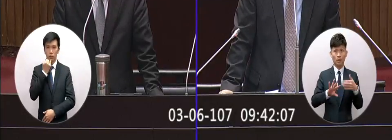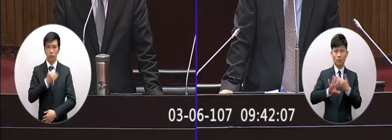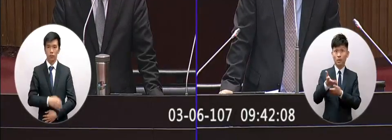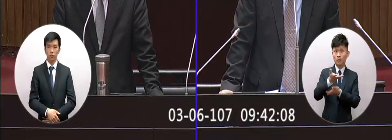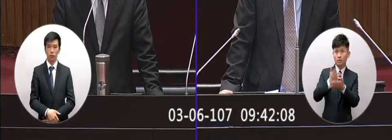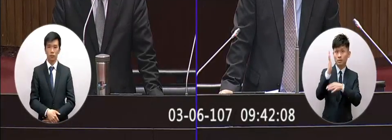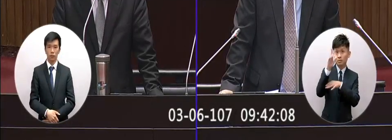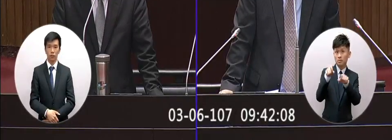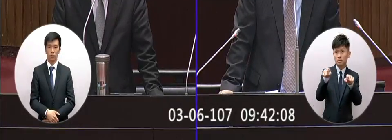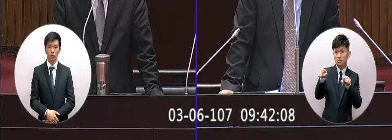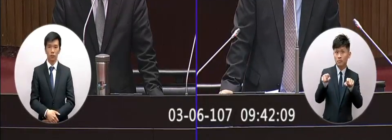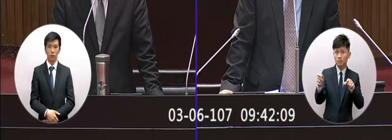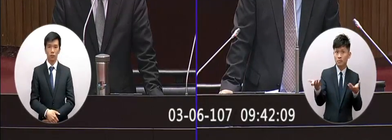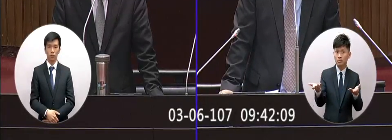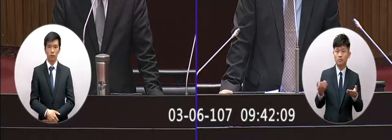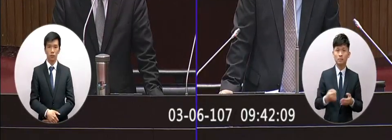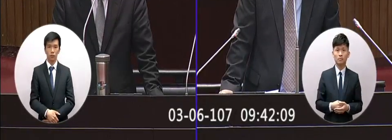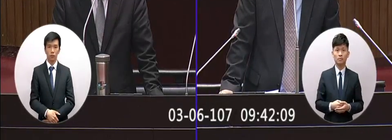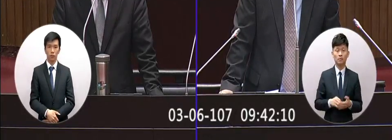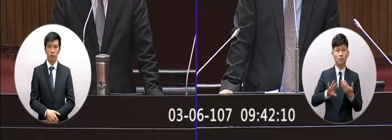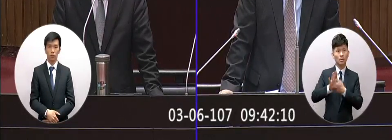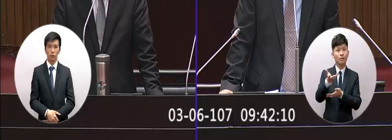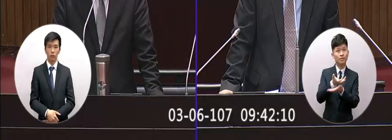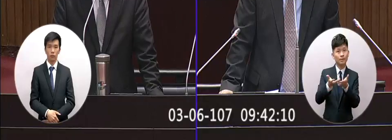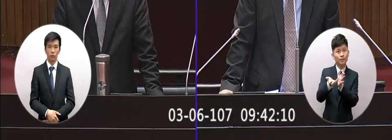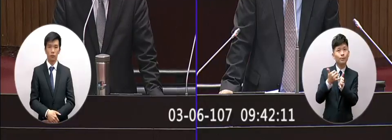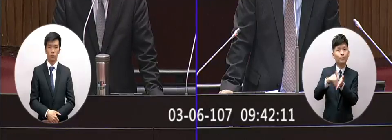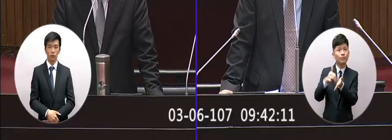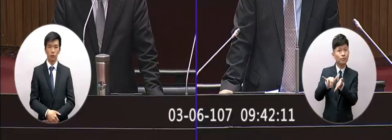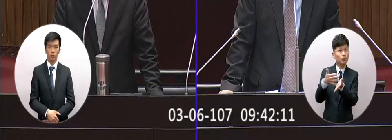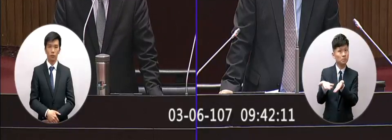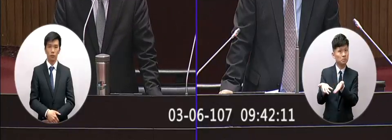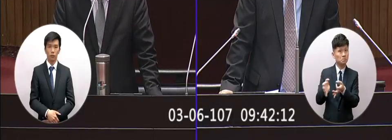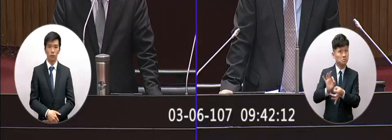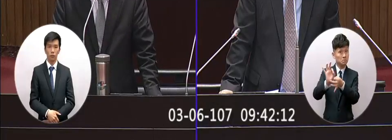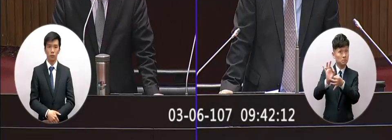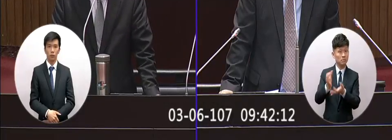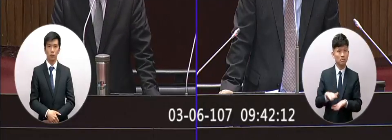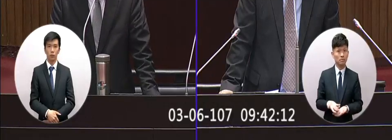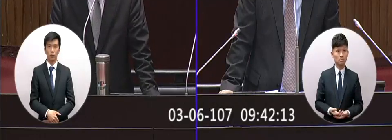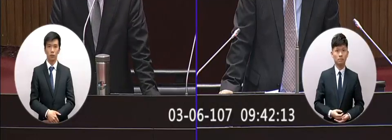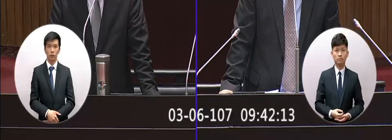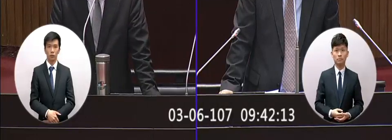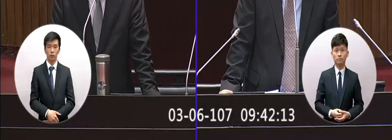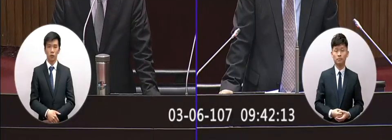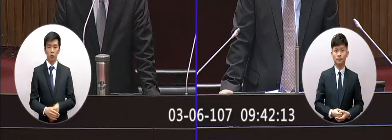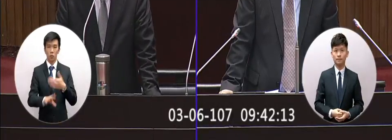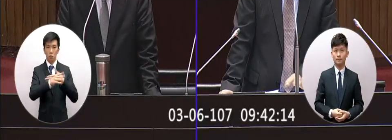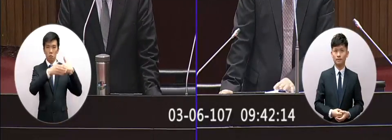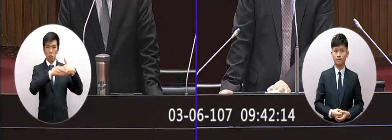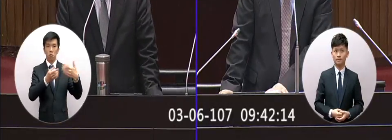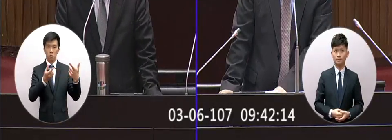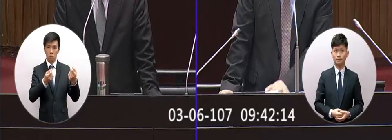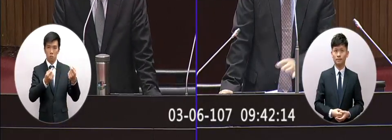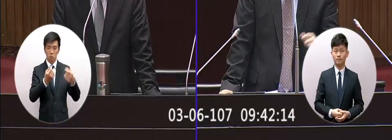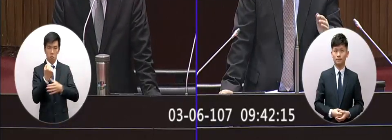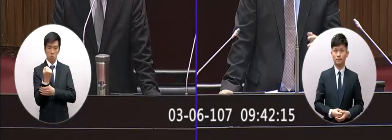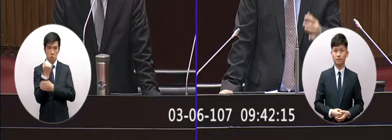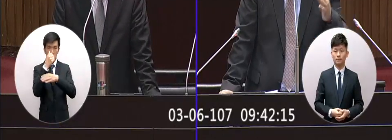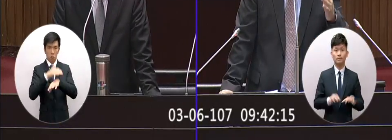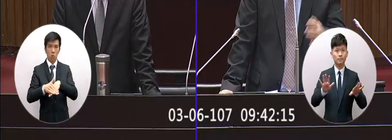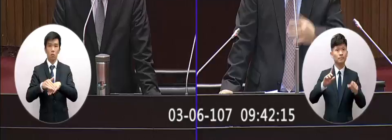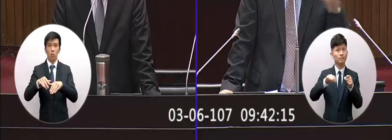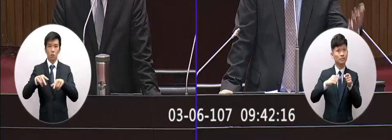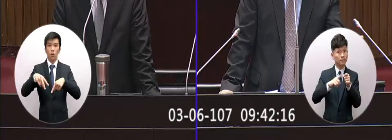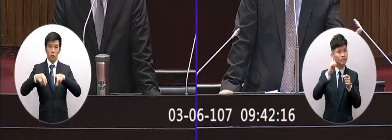政策的部分呢？ 外交政策方面， 外交预算呢？ 外交预算的方面，我们也是一样啊，会给予支持。行政院会